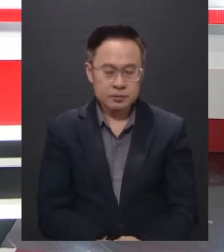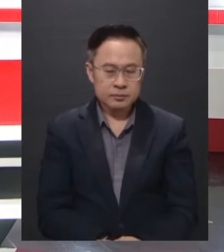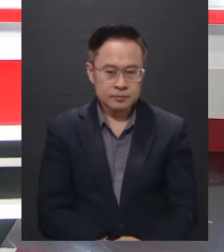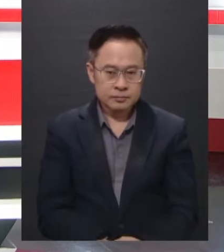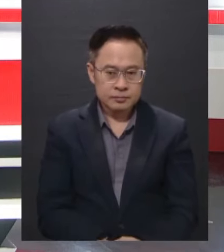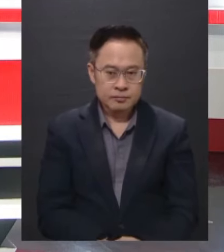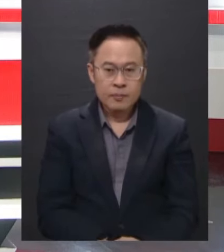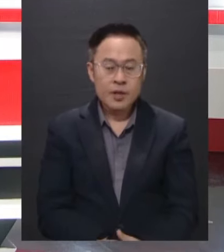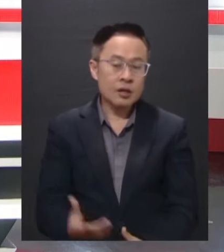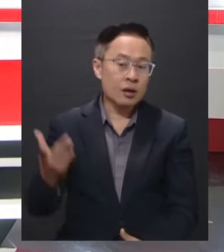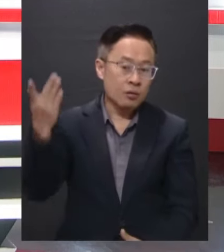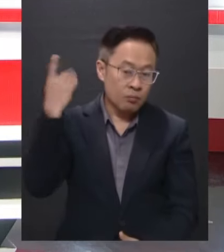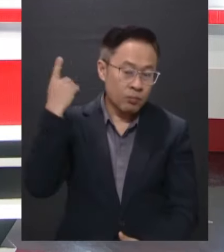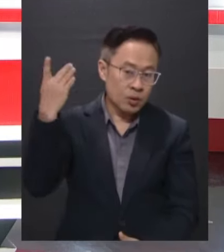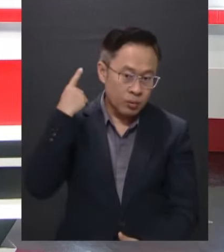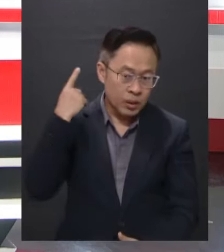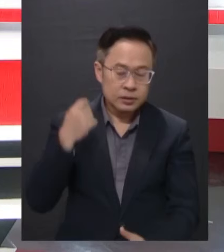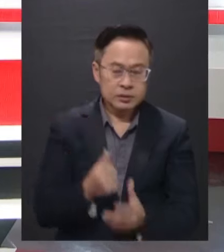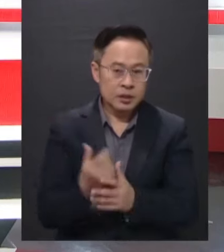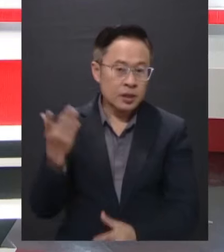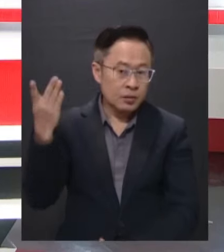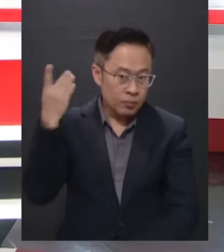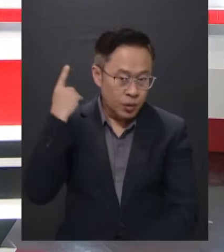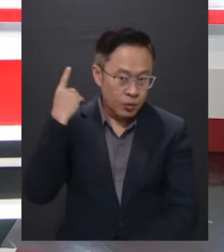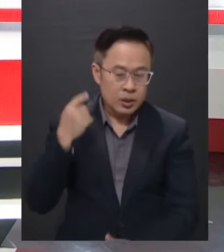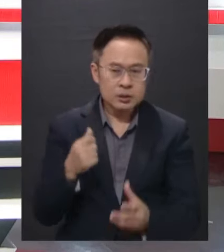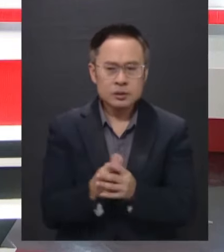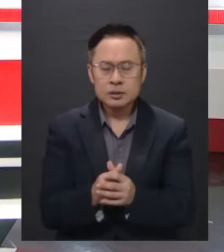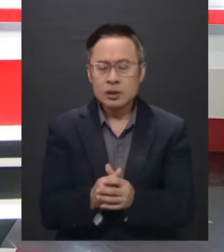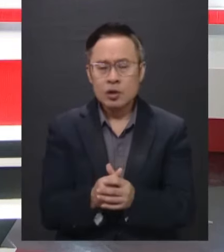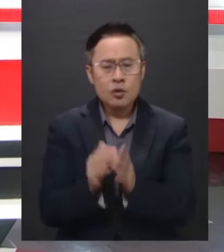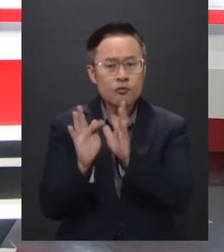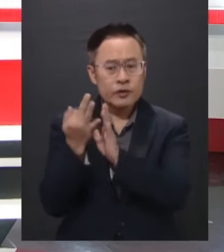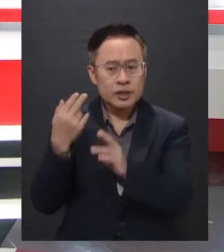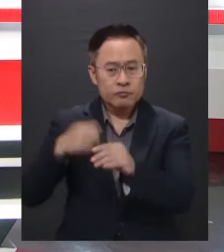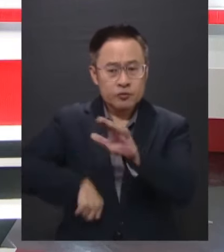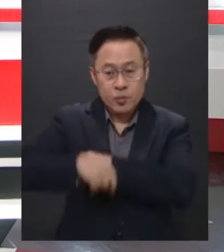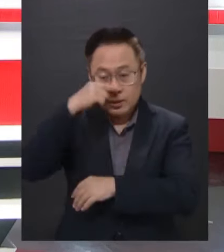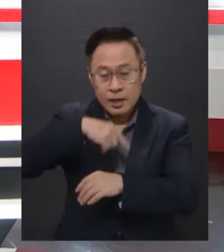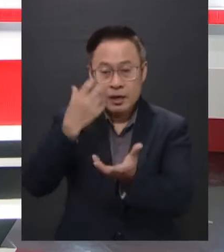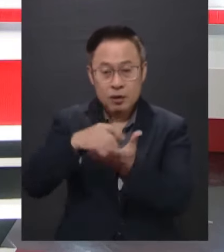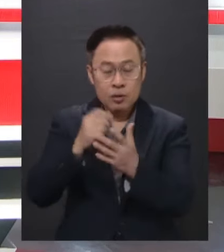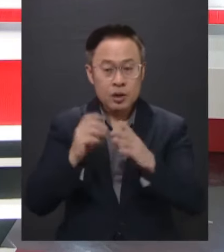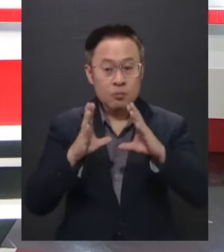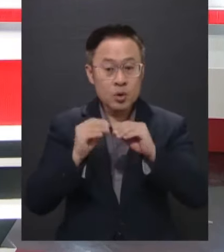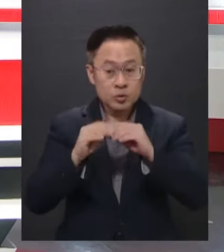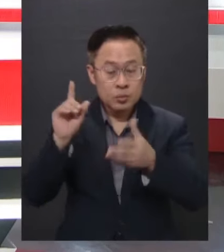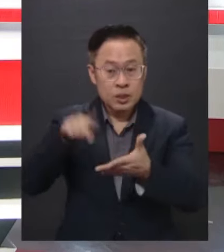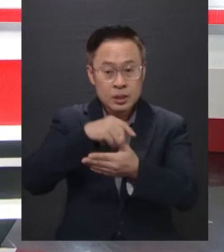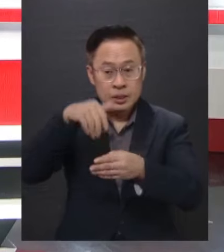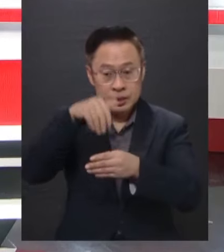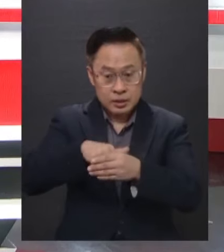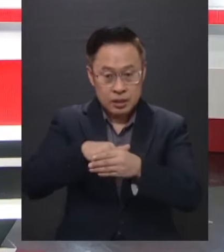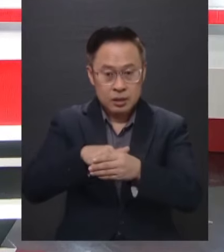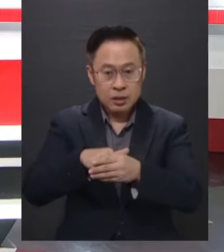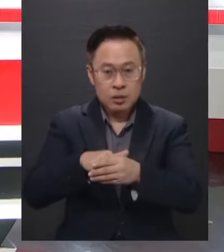ะก็อย่างเมื่อวานนี้เราก็ได้อัปเดตกันไปนะคะว่าทางบอนทายสแตนก็ได้ข้อมูลว่าเรื่องของการประชุมเพื่อเลือกตั้งนายกสมาคมเนี่ย